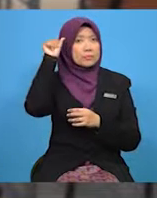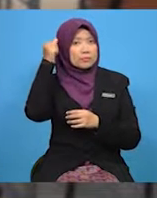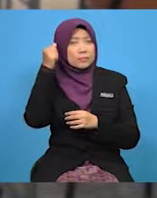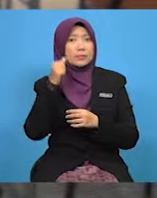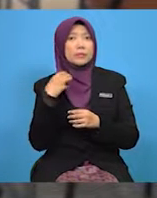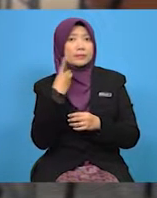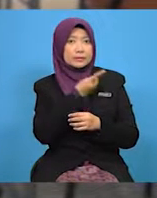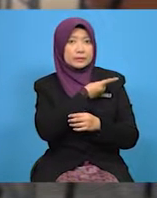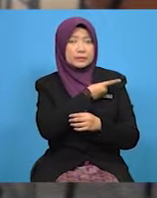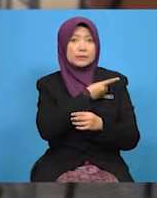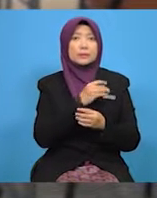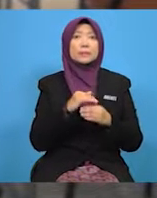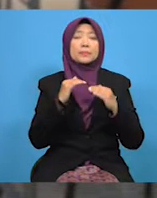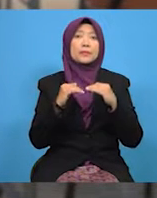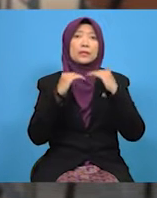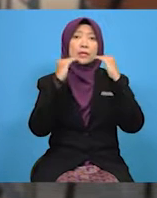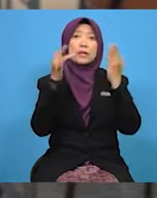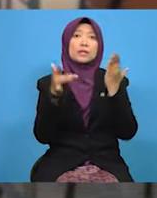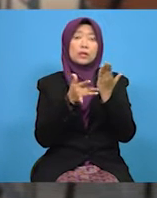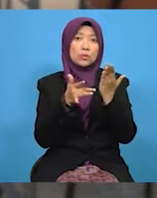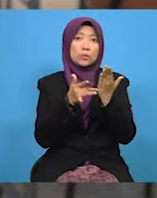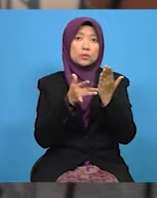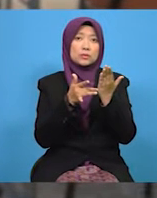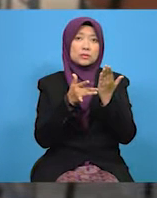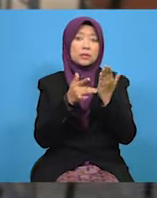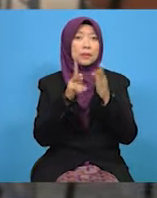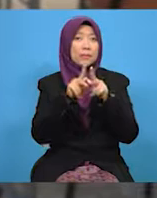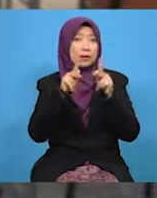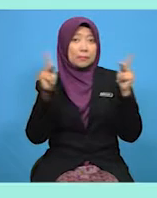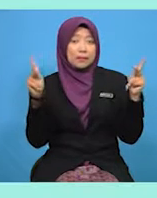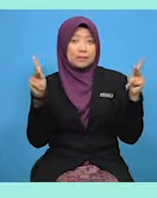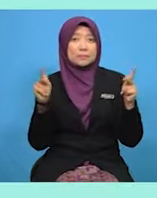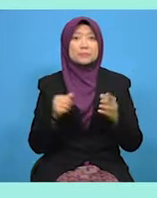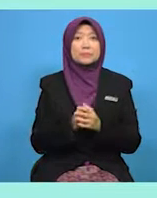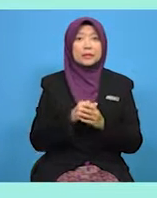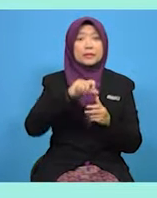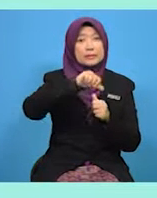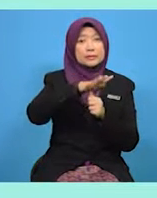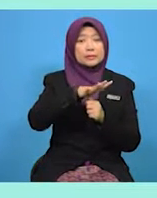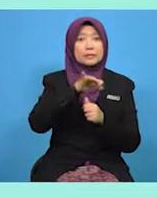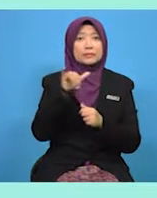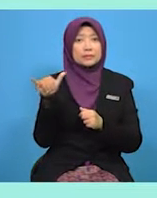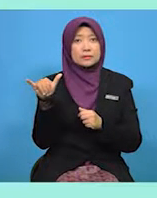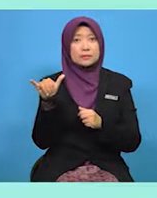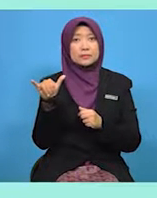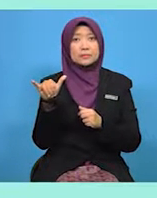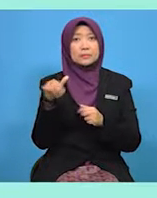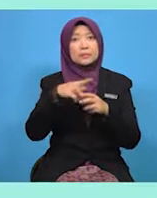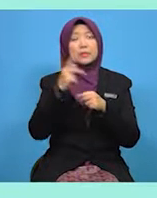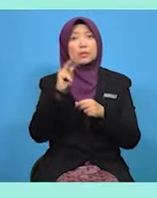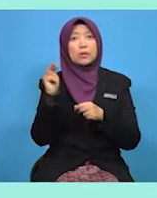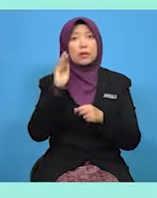ini ialah tingkat teknologi berkembang. Kesannya, kos pengeluaran